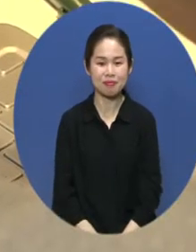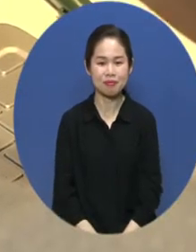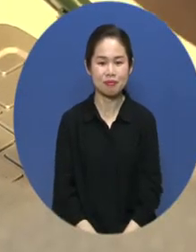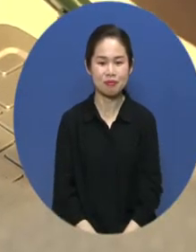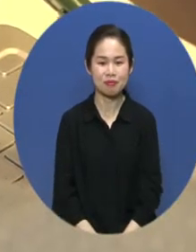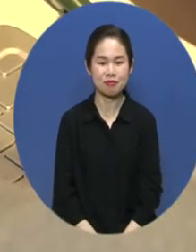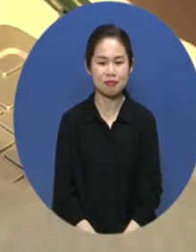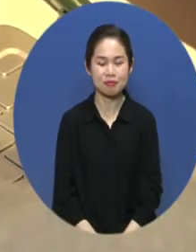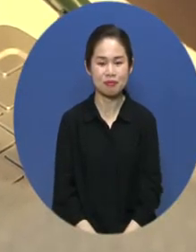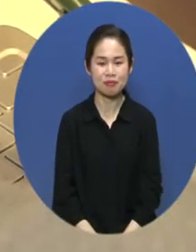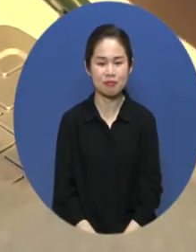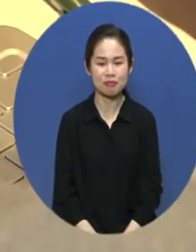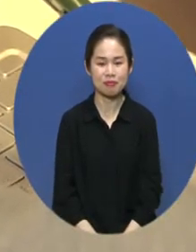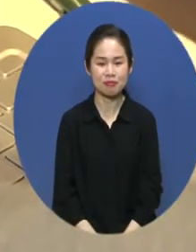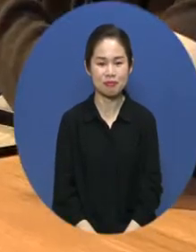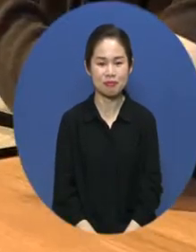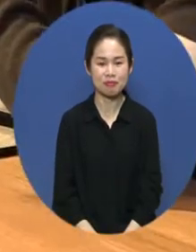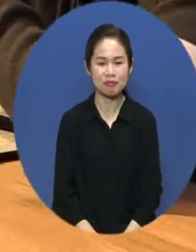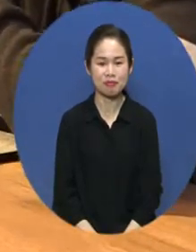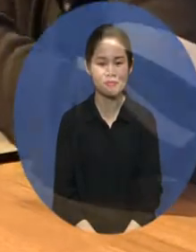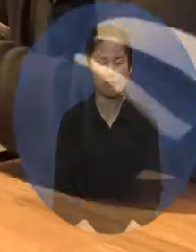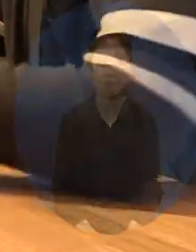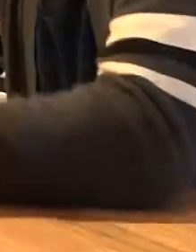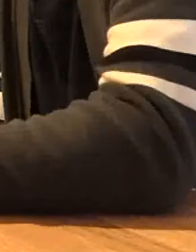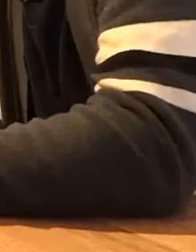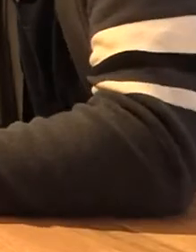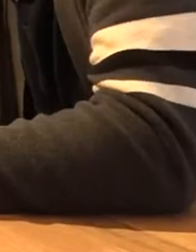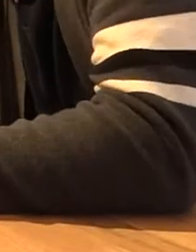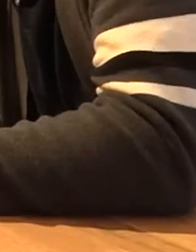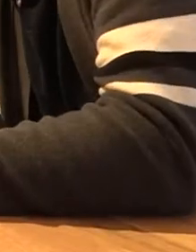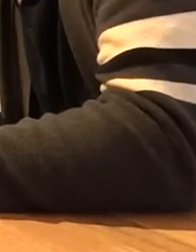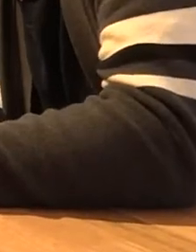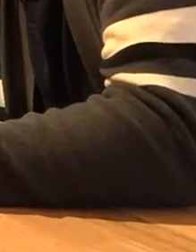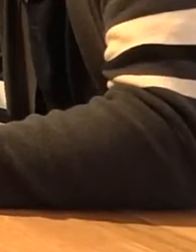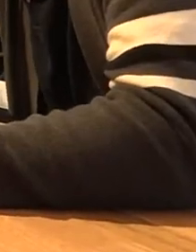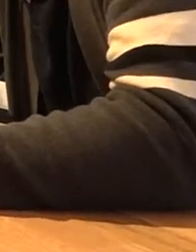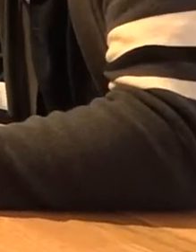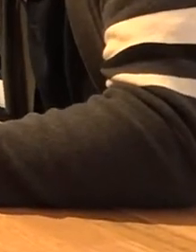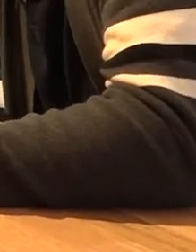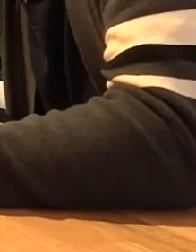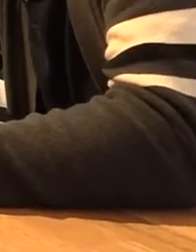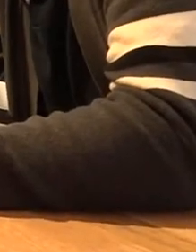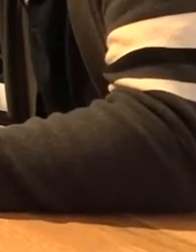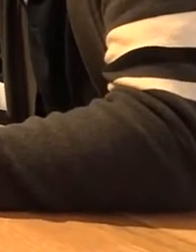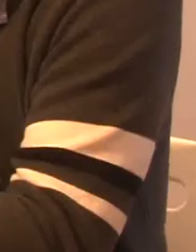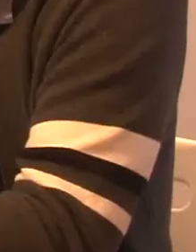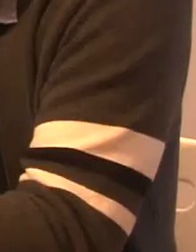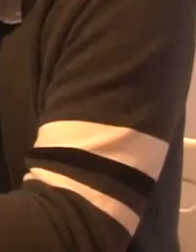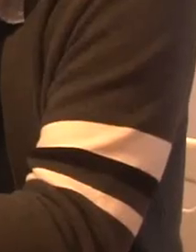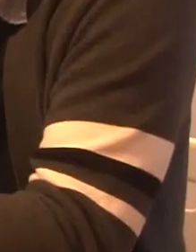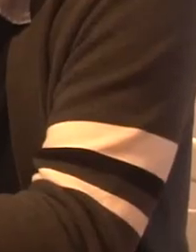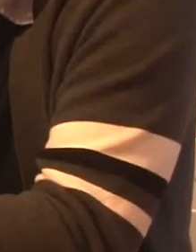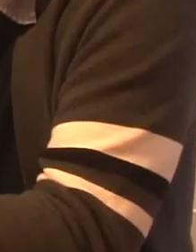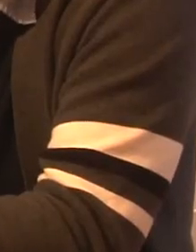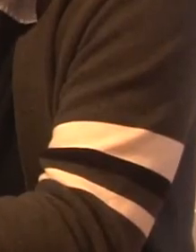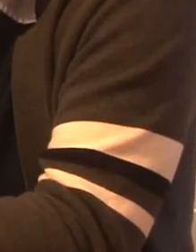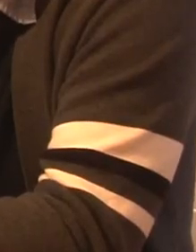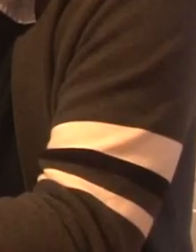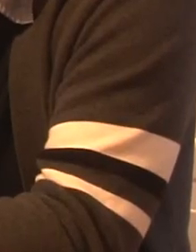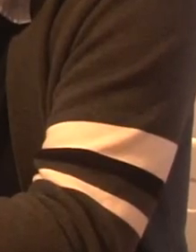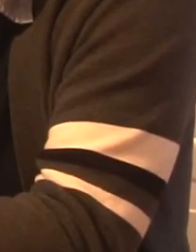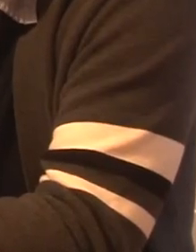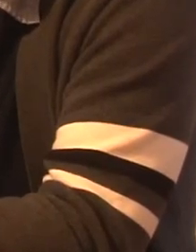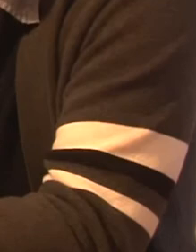보완할 수 있는 교육을 제공한다는 차원에서는 그러니까 이거는 도색을 하지 않아도 이렇게 이거 스프레이 염려나 수용성이고